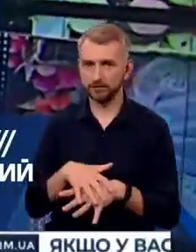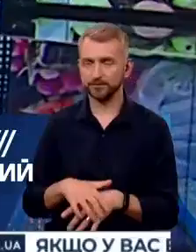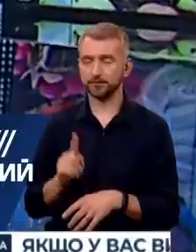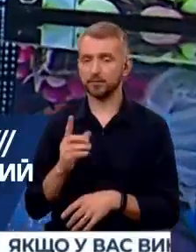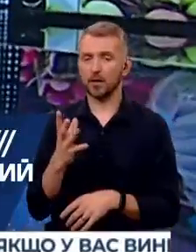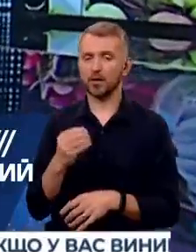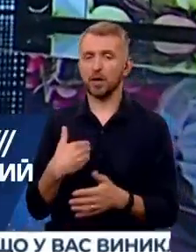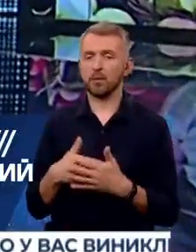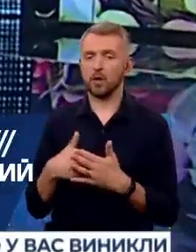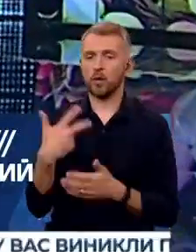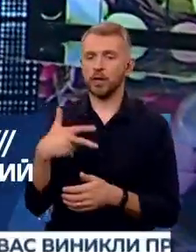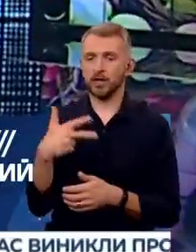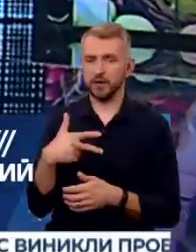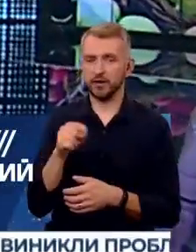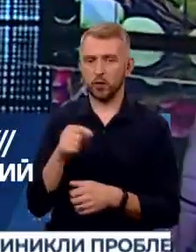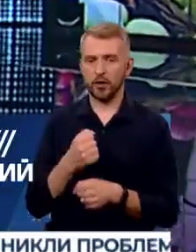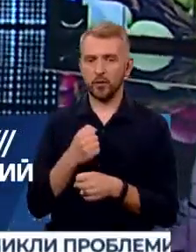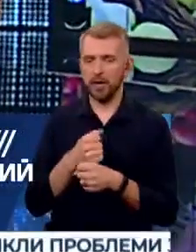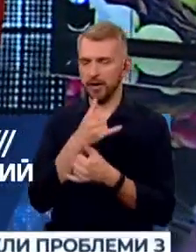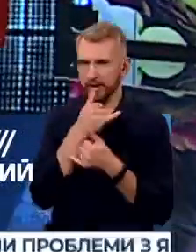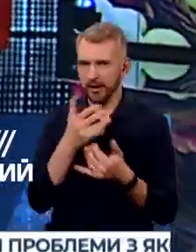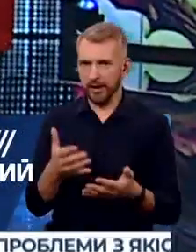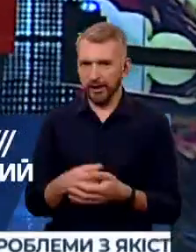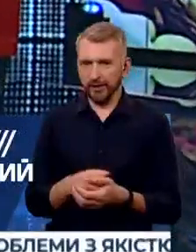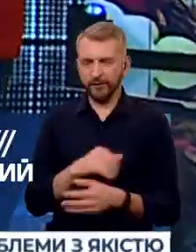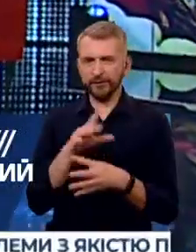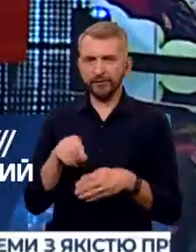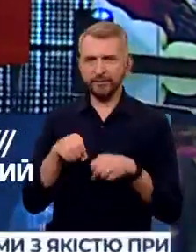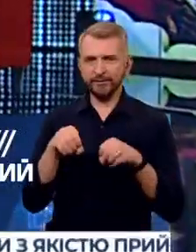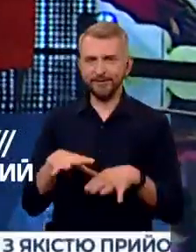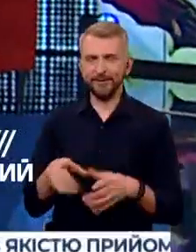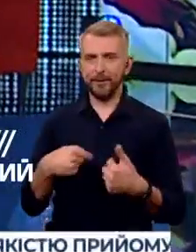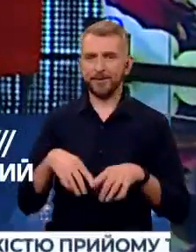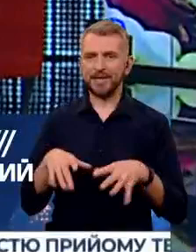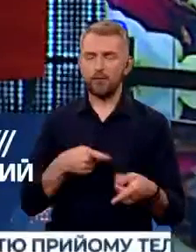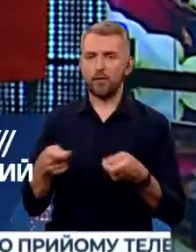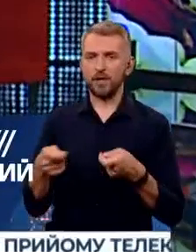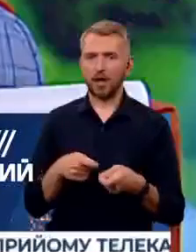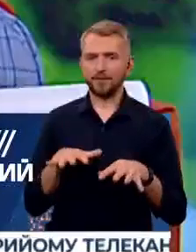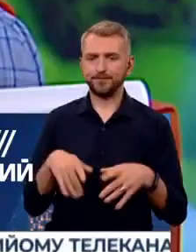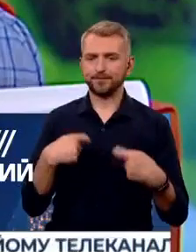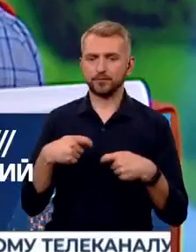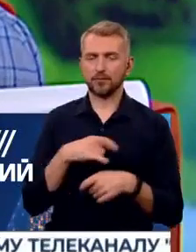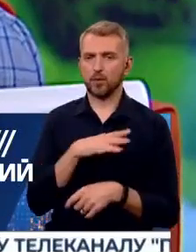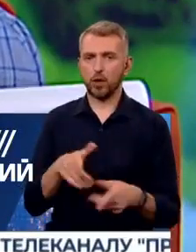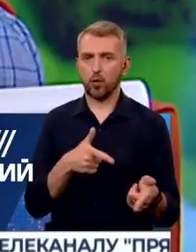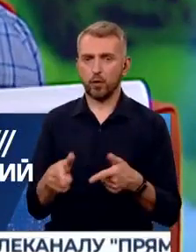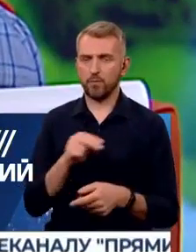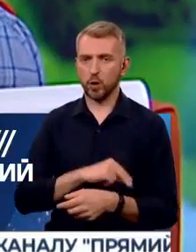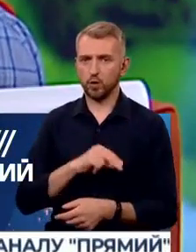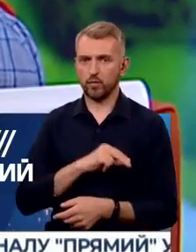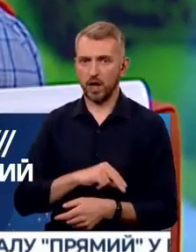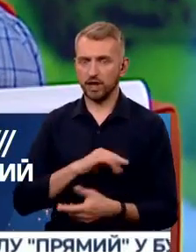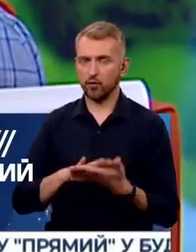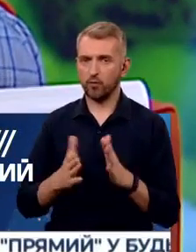ще близько 30 цього зробити не змогли. За рішенням органів місцевої влади, точки продажу не були готові працювати